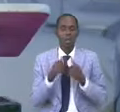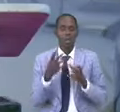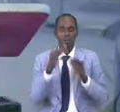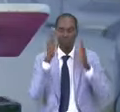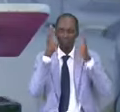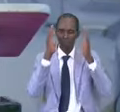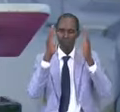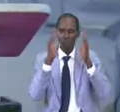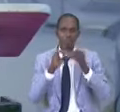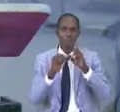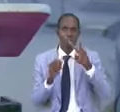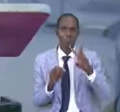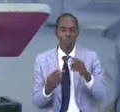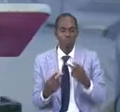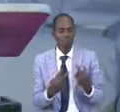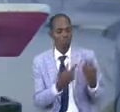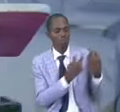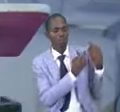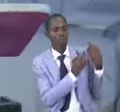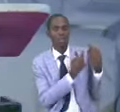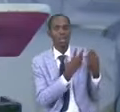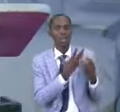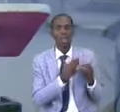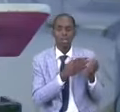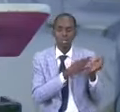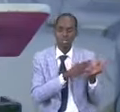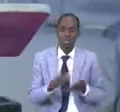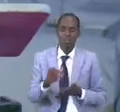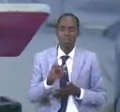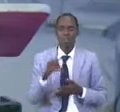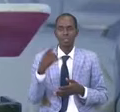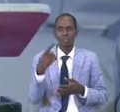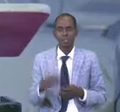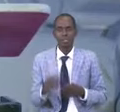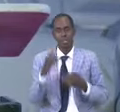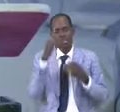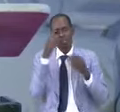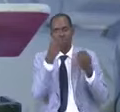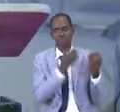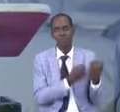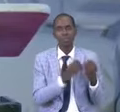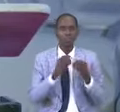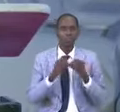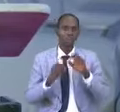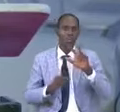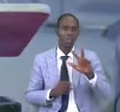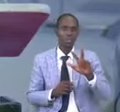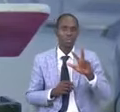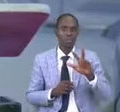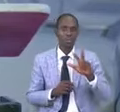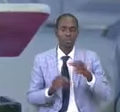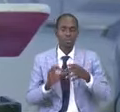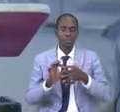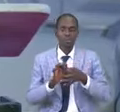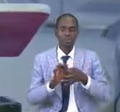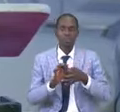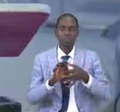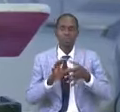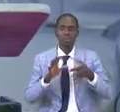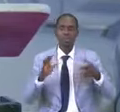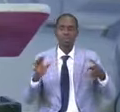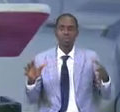en arrière et abandonner la fois regardez en arrière pour abandonner la fois troisième élément perdre l'éternité